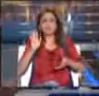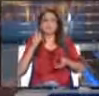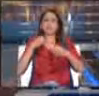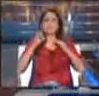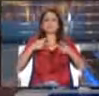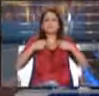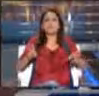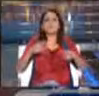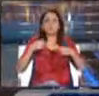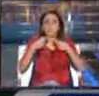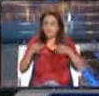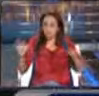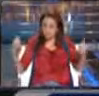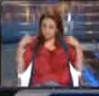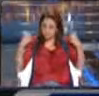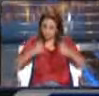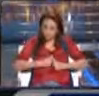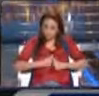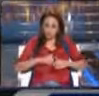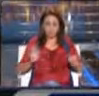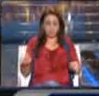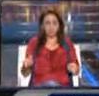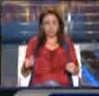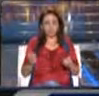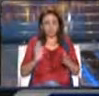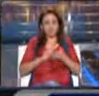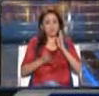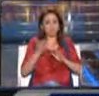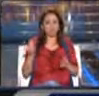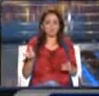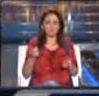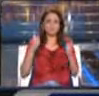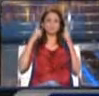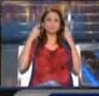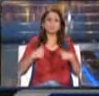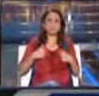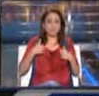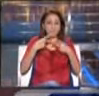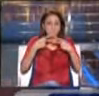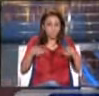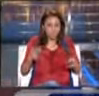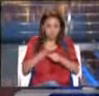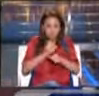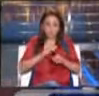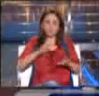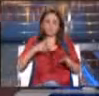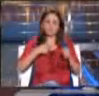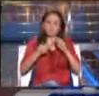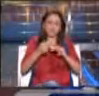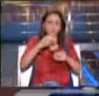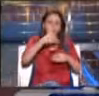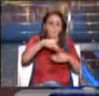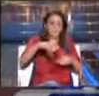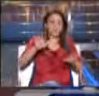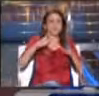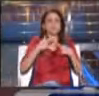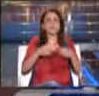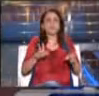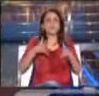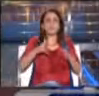الدكتور لبس البلطو الابيض وقف في المستشفى بدون مشرف ما يقدرش يعمل. ما هو ما انا بقى النهارده اديني سلطه، اديني امان، اديني